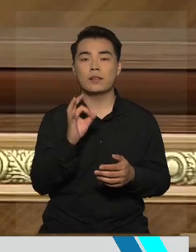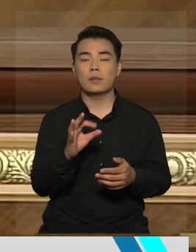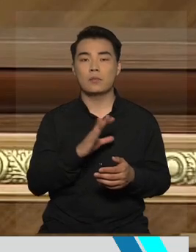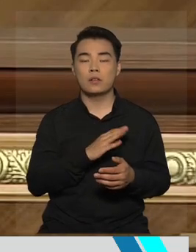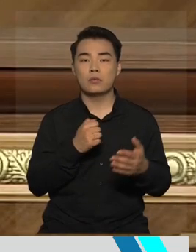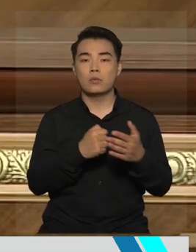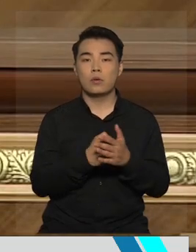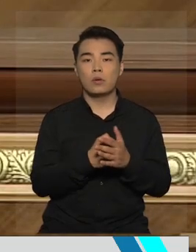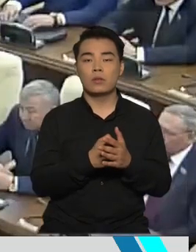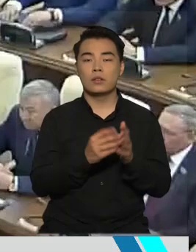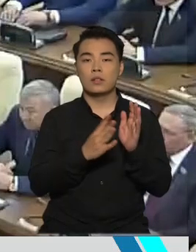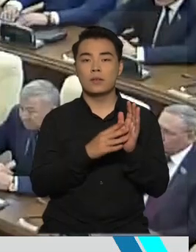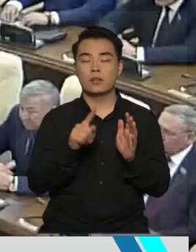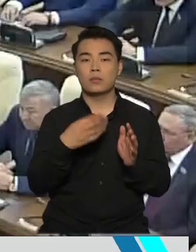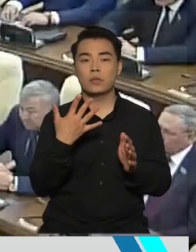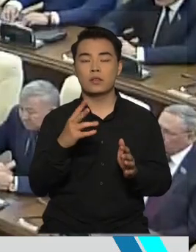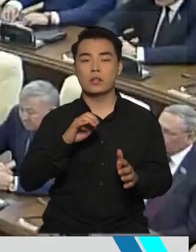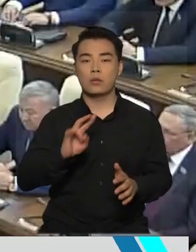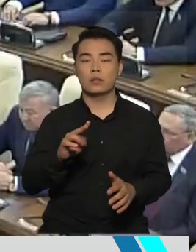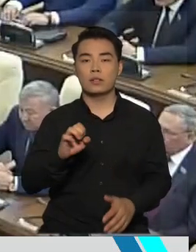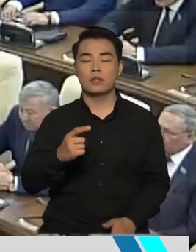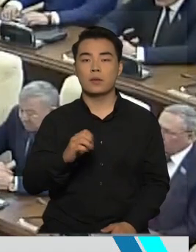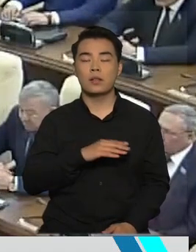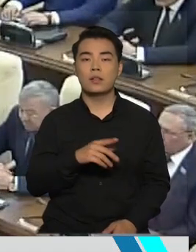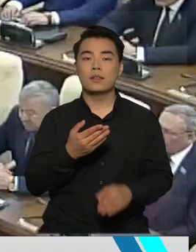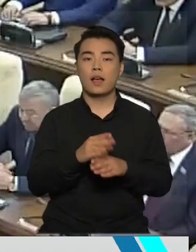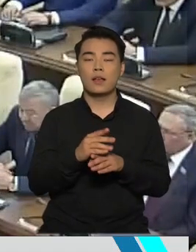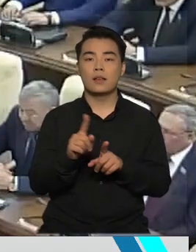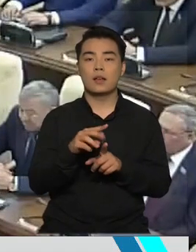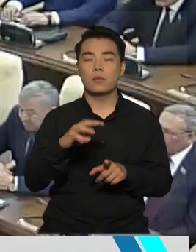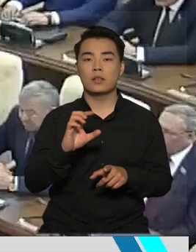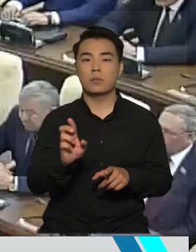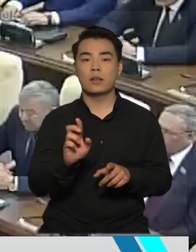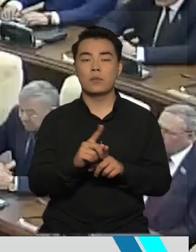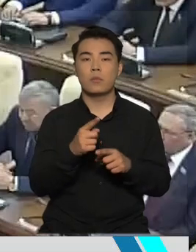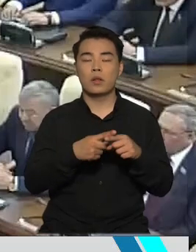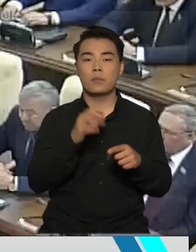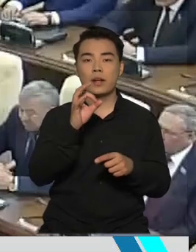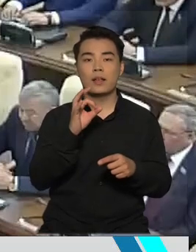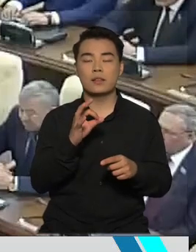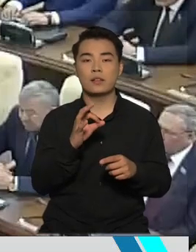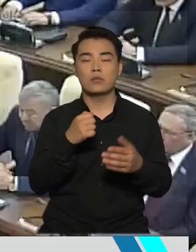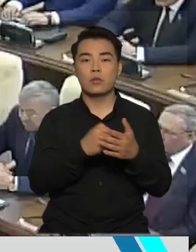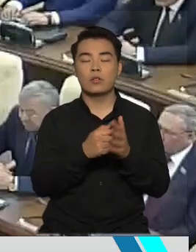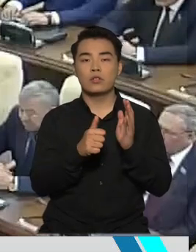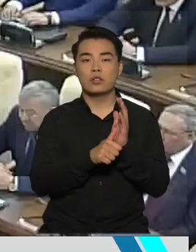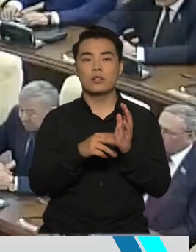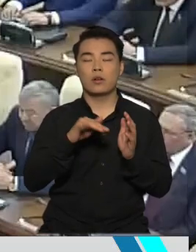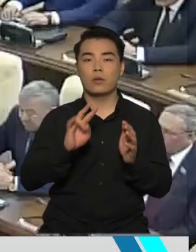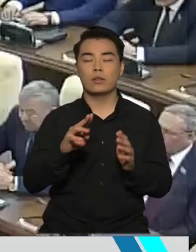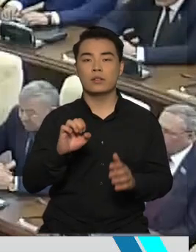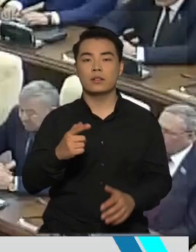0,1% до 9,5 триллионов тенге. Займы субъектам МСБ на 0,5%, почти до 6 триллионов